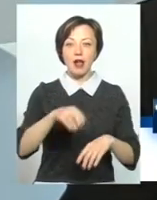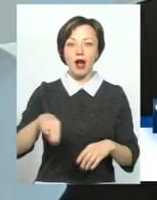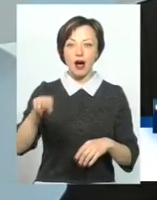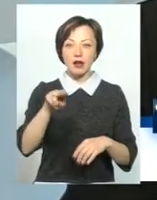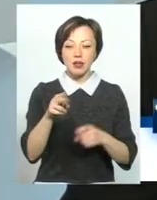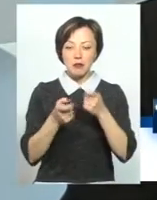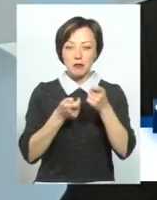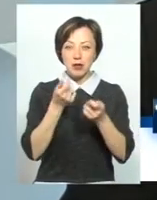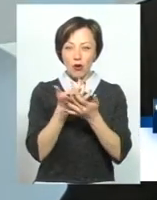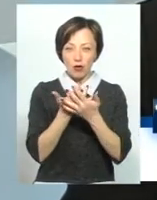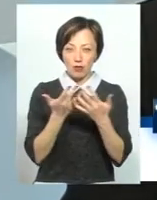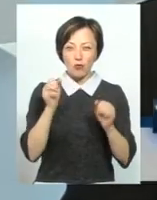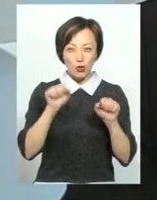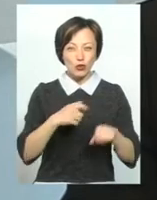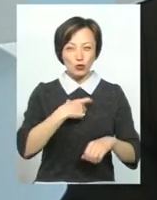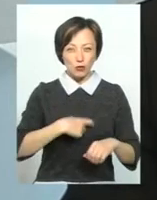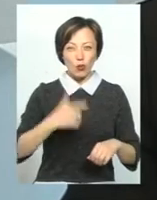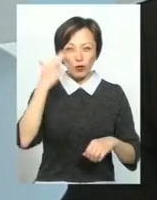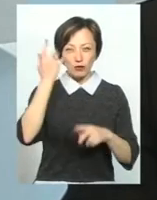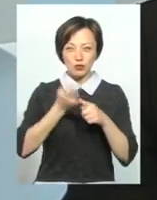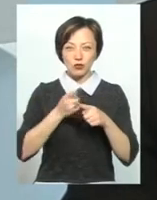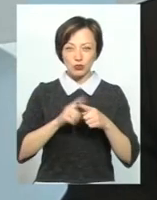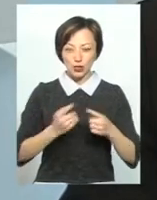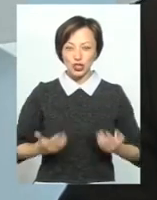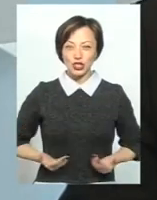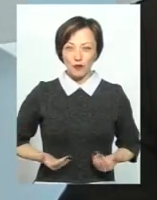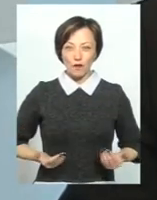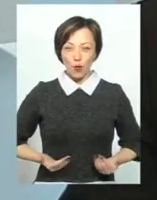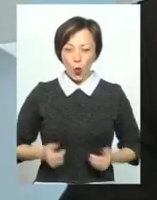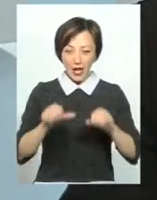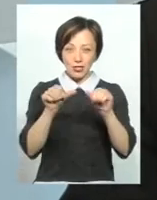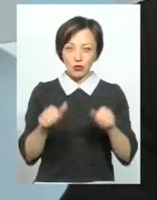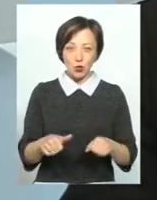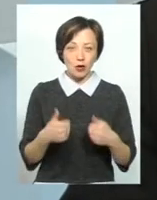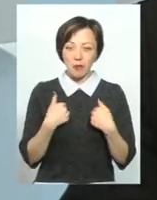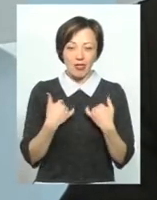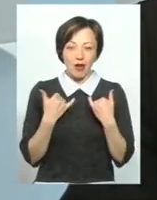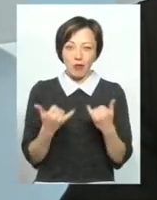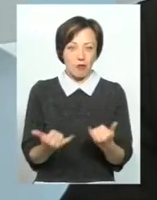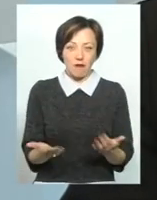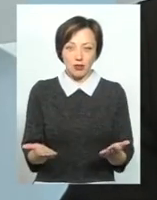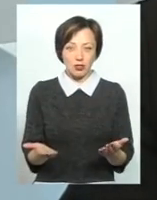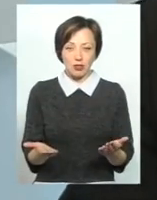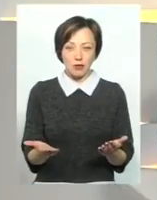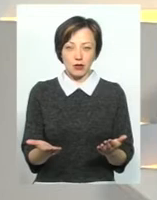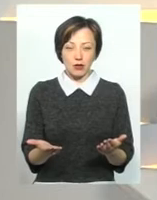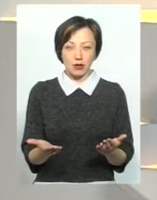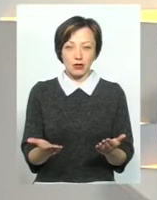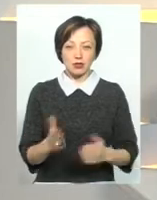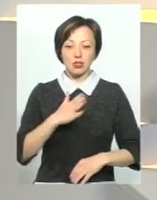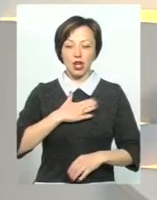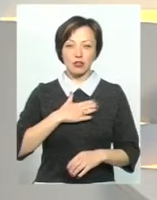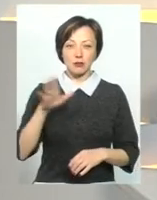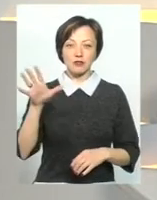бактерій, мікроорганізмів. Можете собі уявити цю живу істоту, яку ми не поважаємо в більшій ступені з нашими